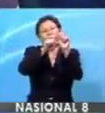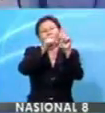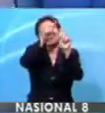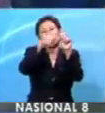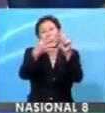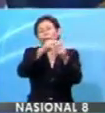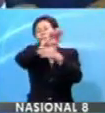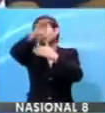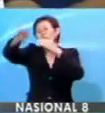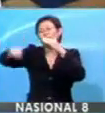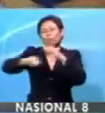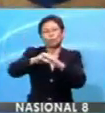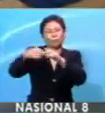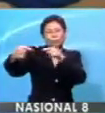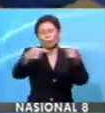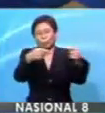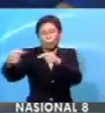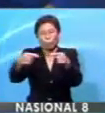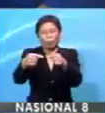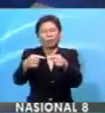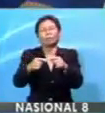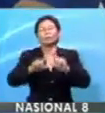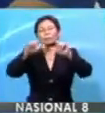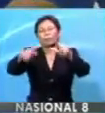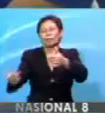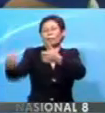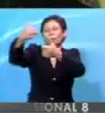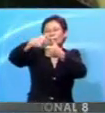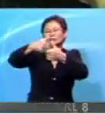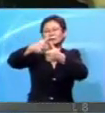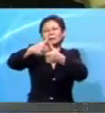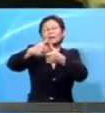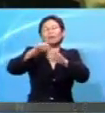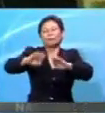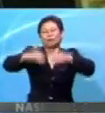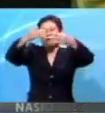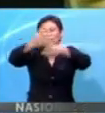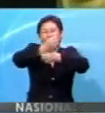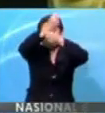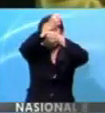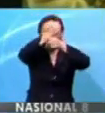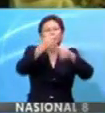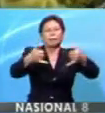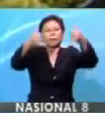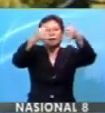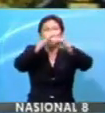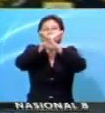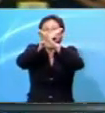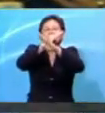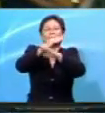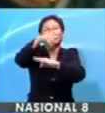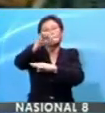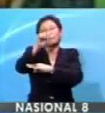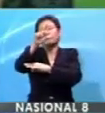bertanding akan muusingantukkan diri kepusingan kalah mati bagi merebut sama ada piala perisai Bow plit